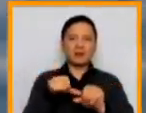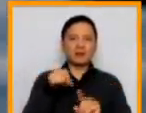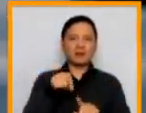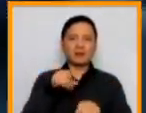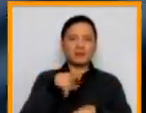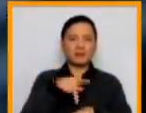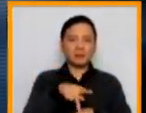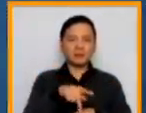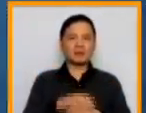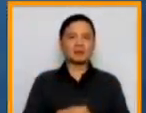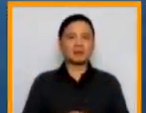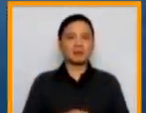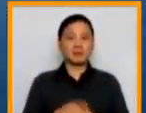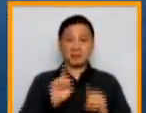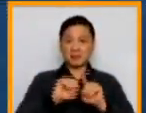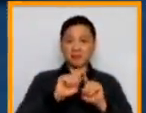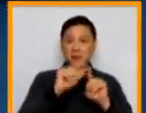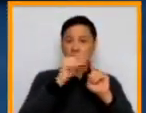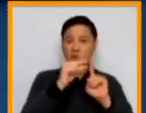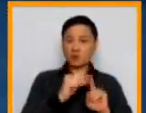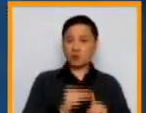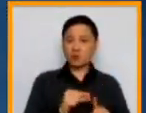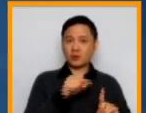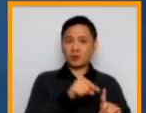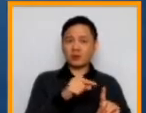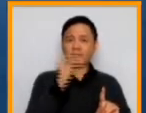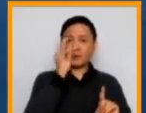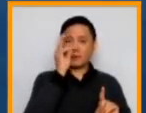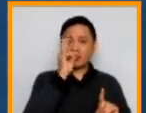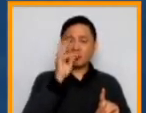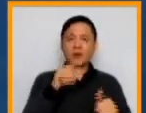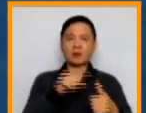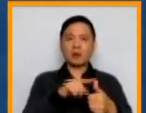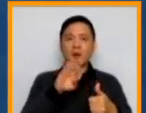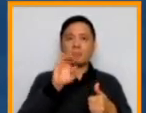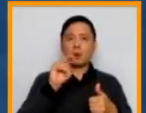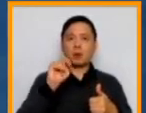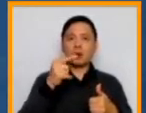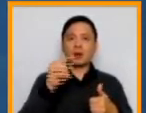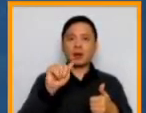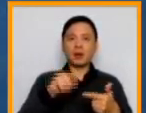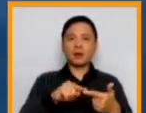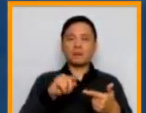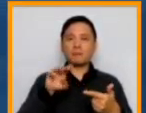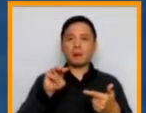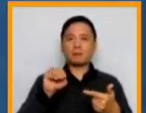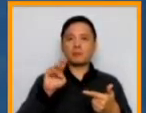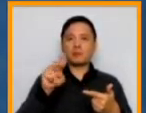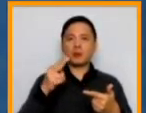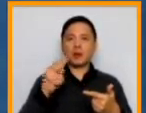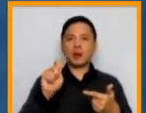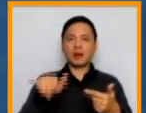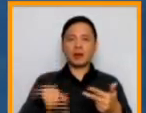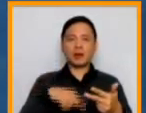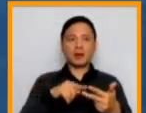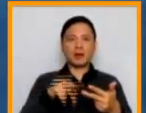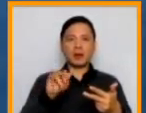Pinoy. Nauna na po dyan ang bongga, mabuhay, trapo at kilig.